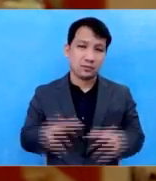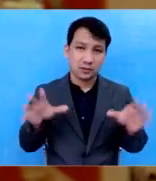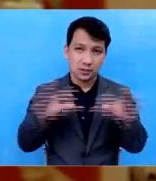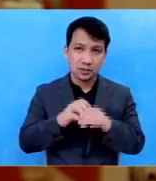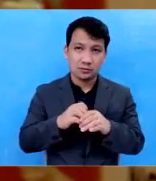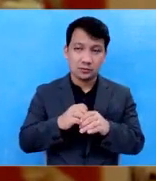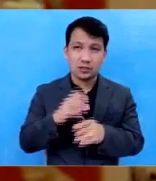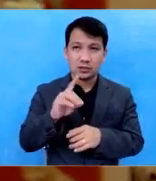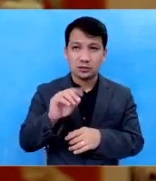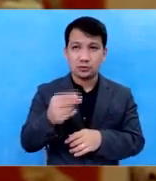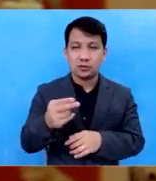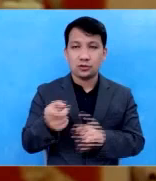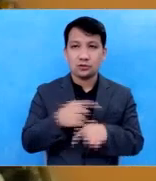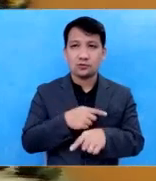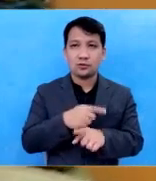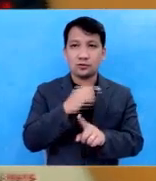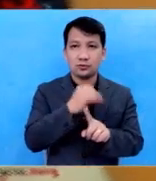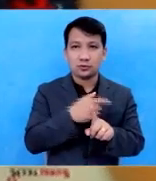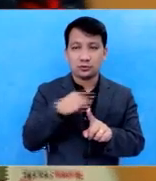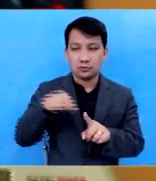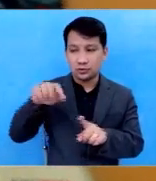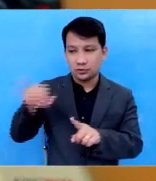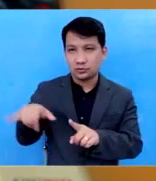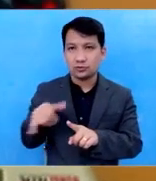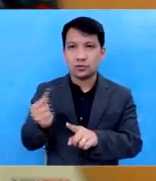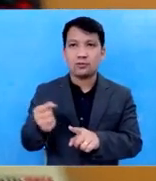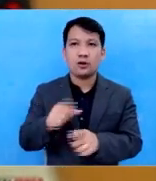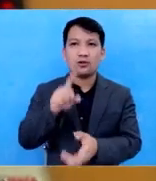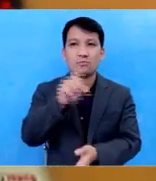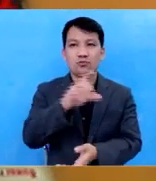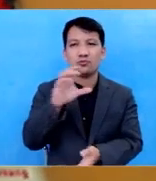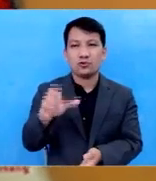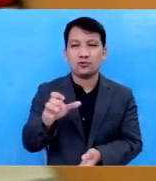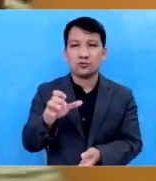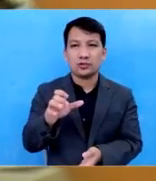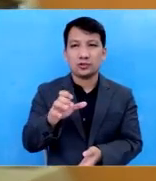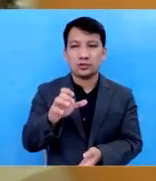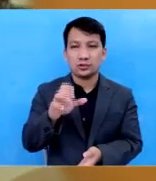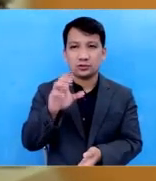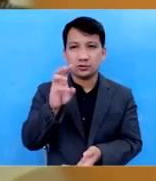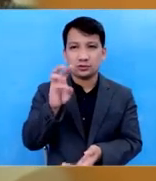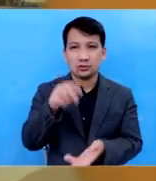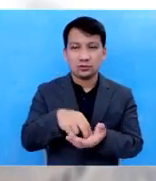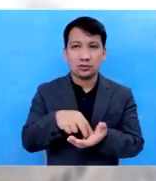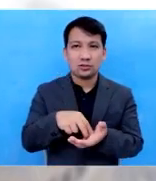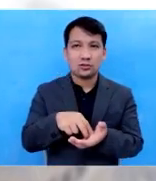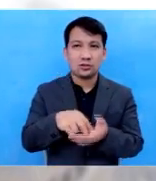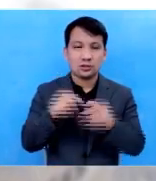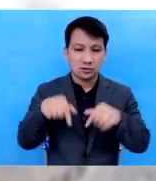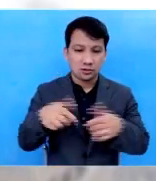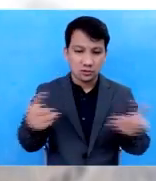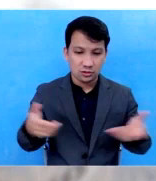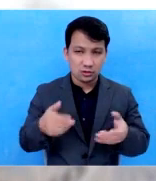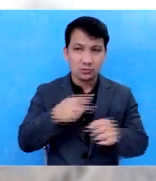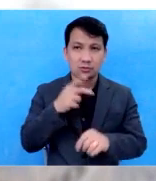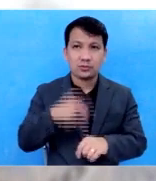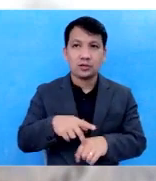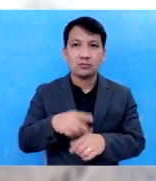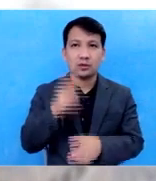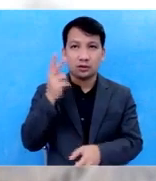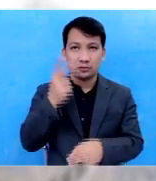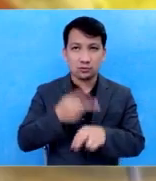Health, mula Enero hanggang Hulyo, mahigit 102,000 ang kaso ng dengue sa bansa. Higit doble yan kumpara